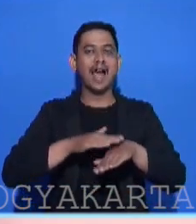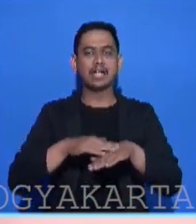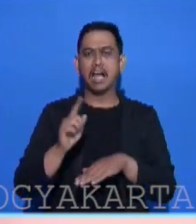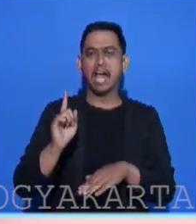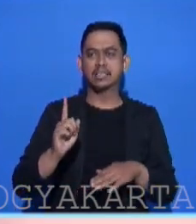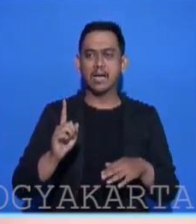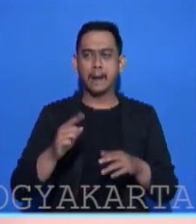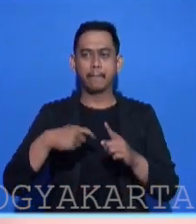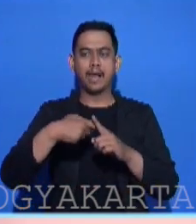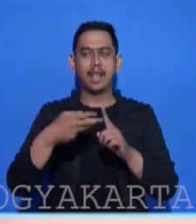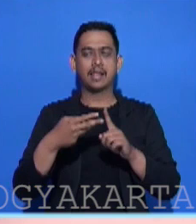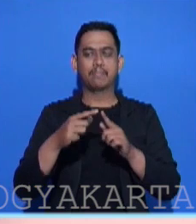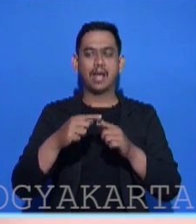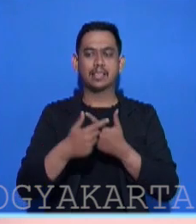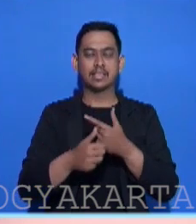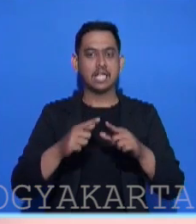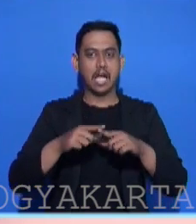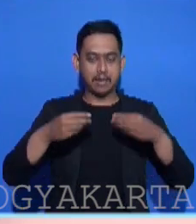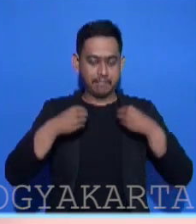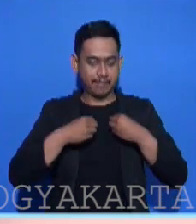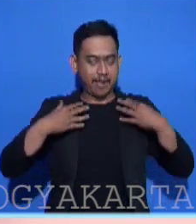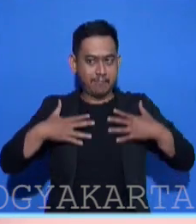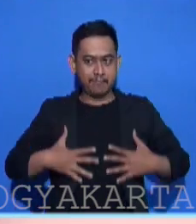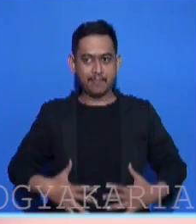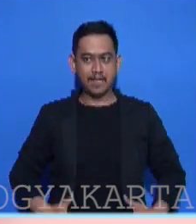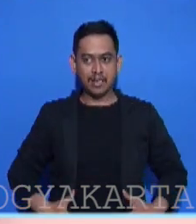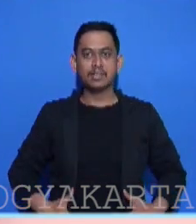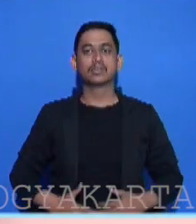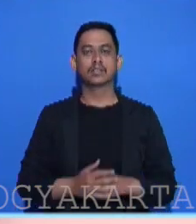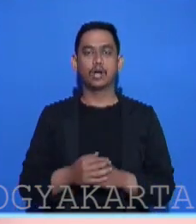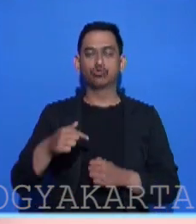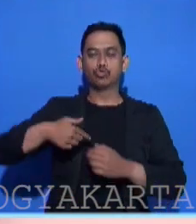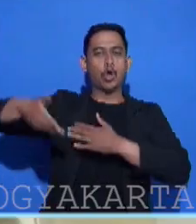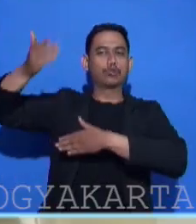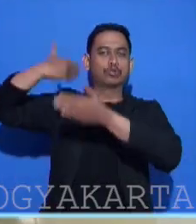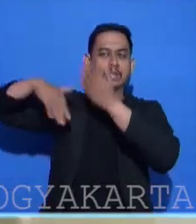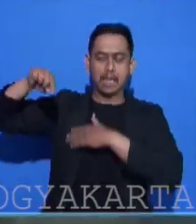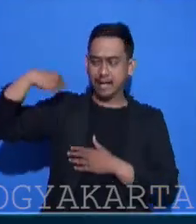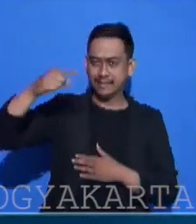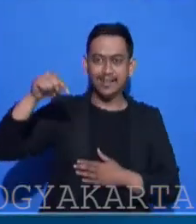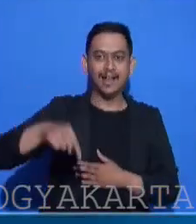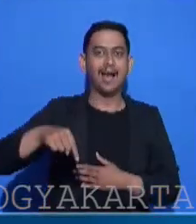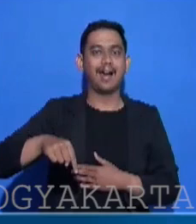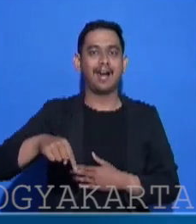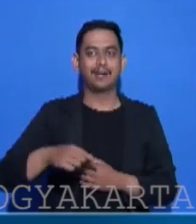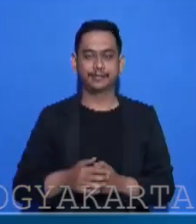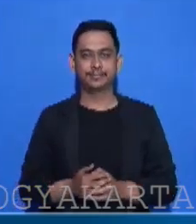merupakan warisan busana Nusantara yang telah ada sejak ratusan tahun lalu.